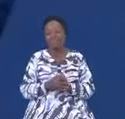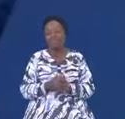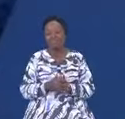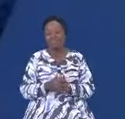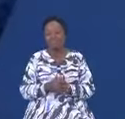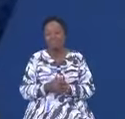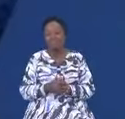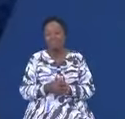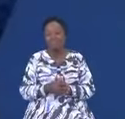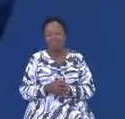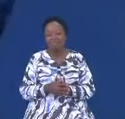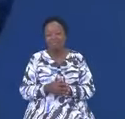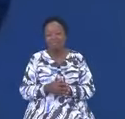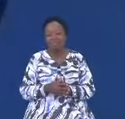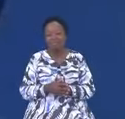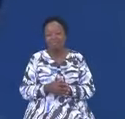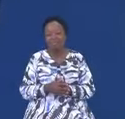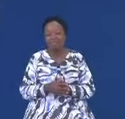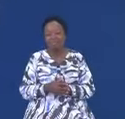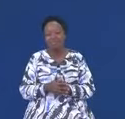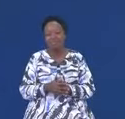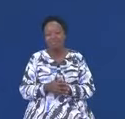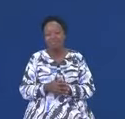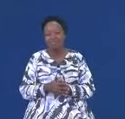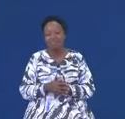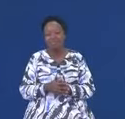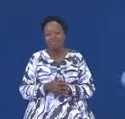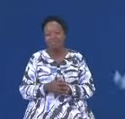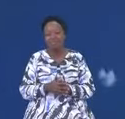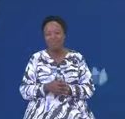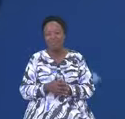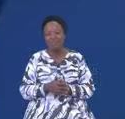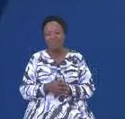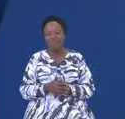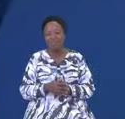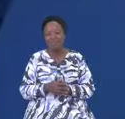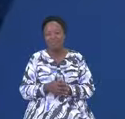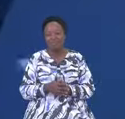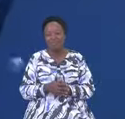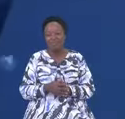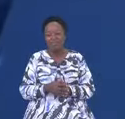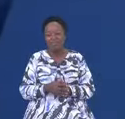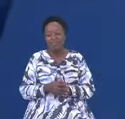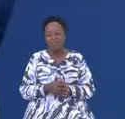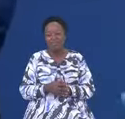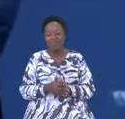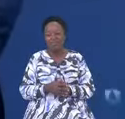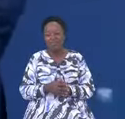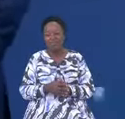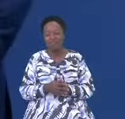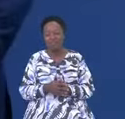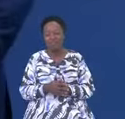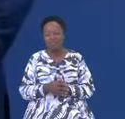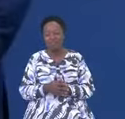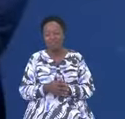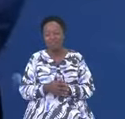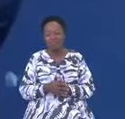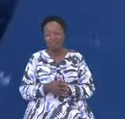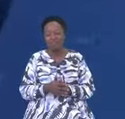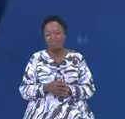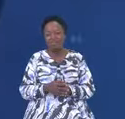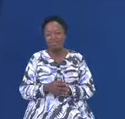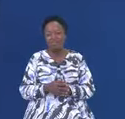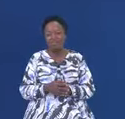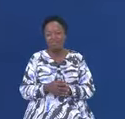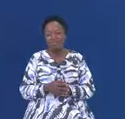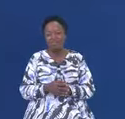vous allez changer notre monde pour christ heures conseillé par tous occupons nous maintenant de nouveaux